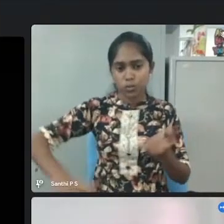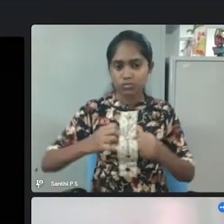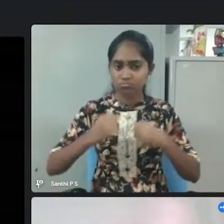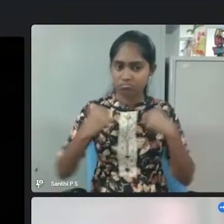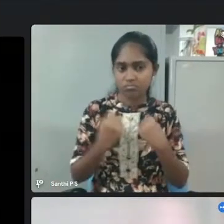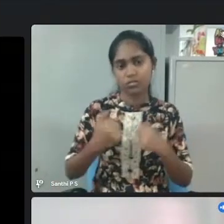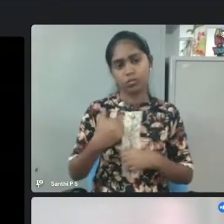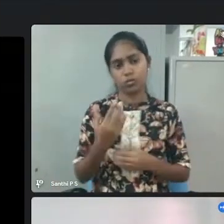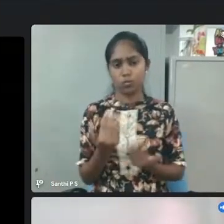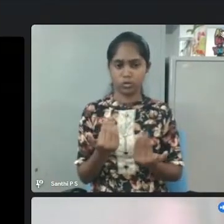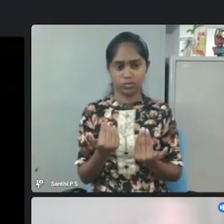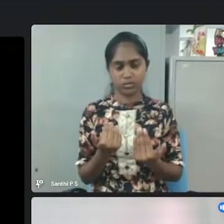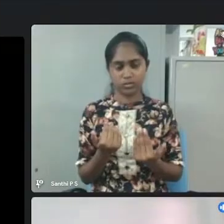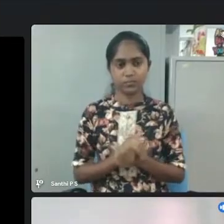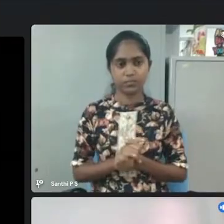സാധിക്കുന്നത്.